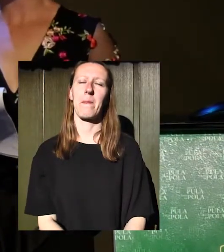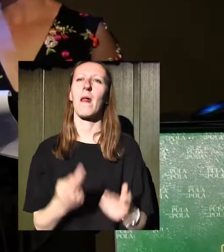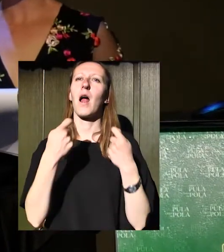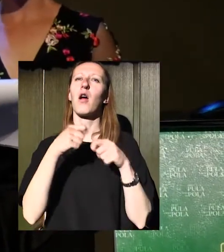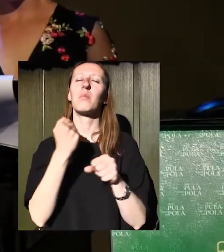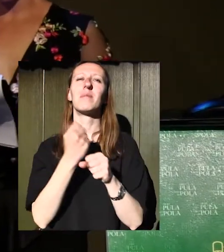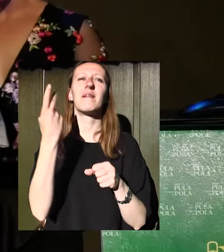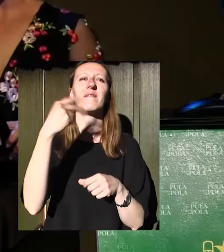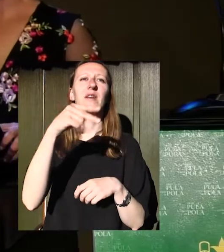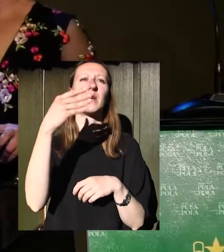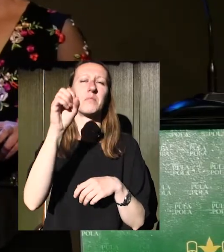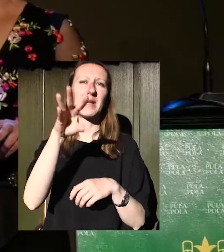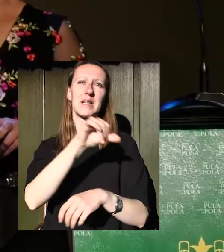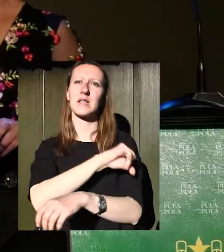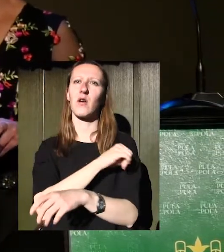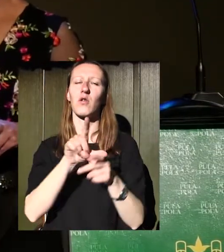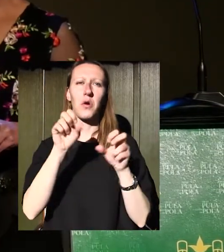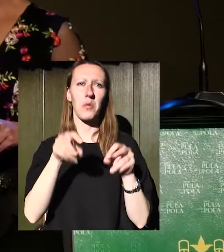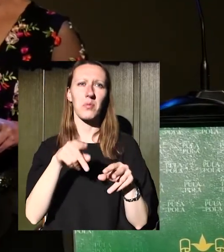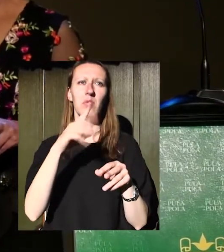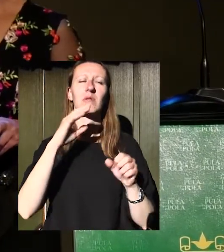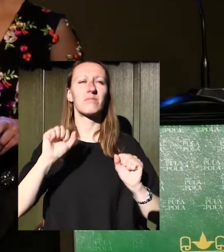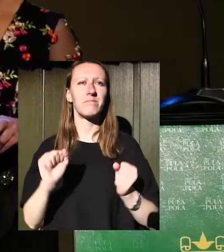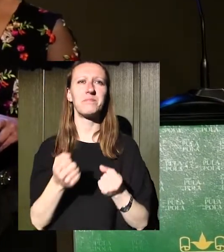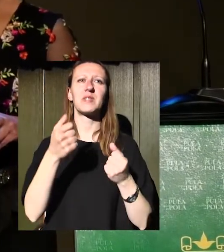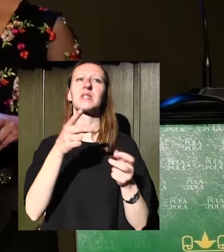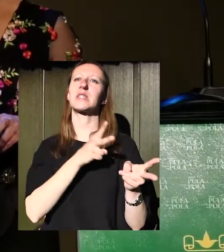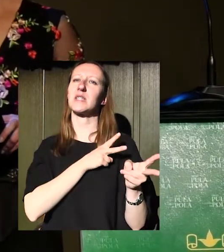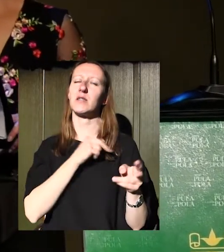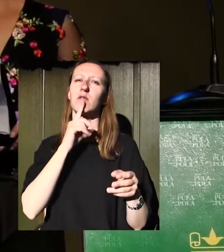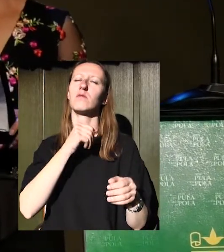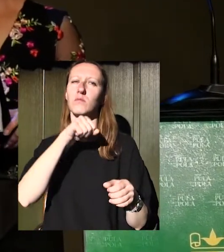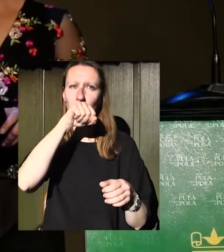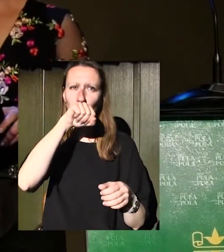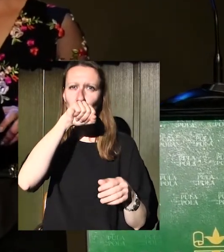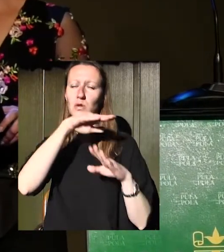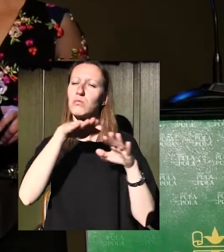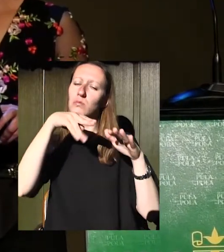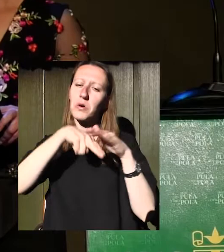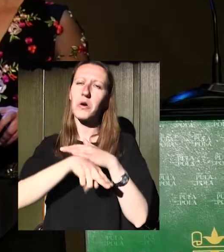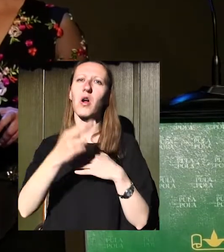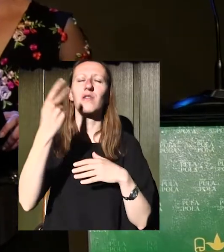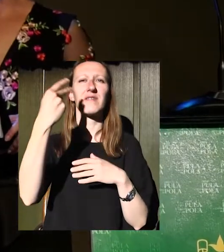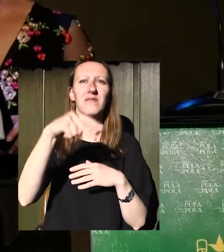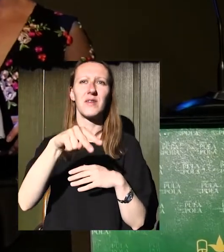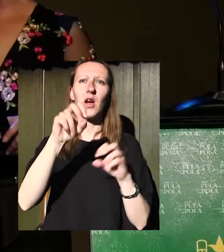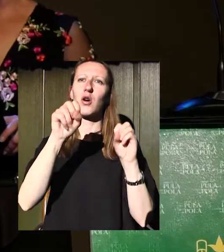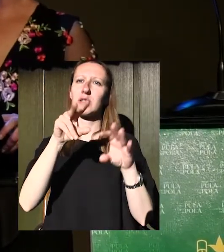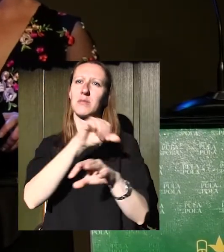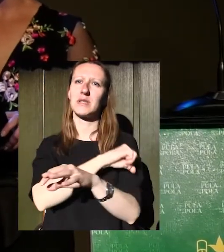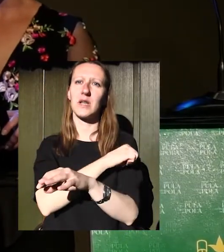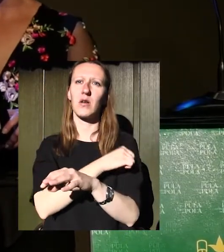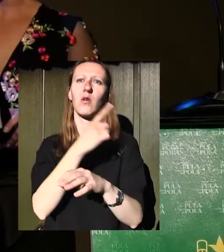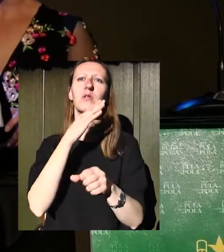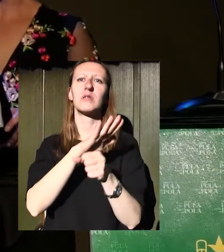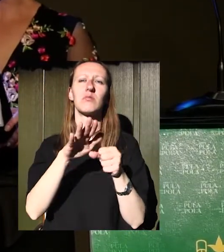Klub je osnovan 2015. godine u Puli na inicijativu istinskih ljubitelja podmorja, a od